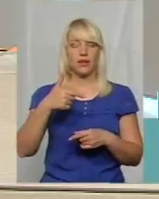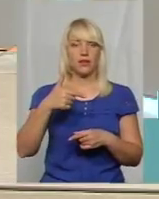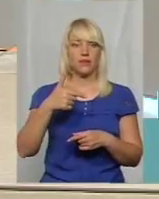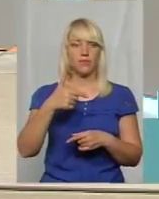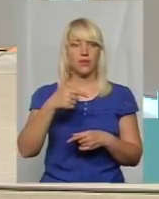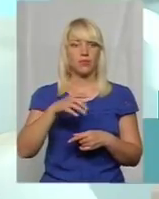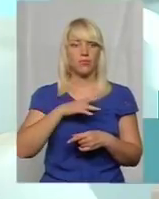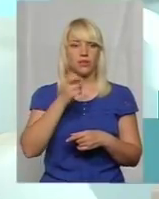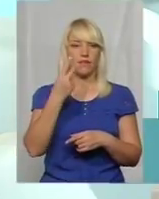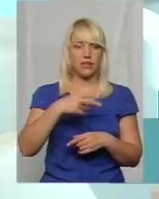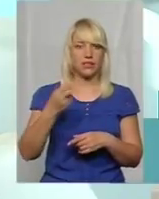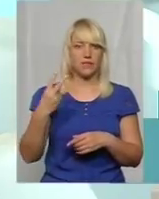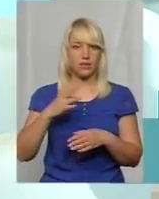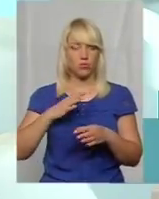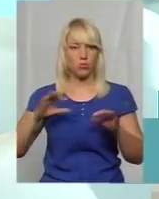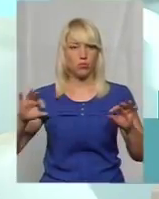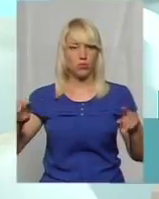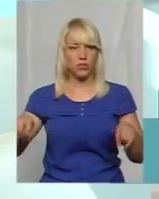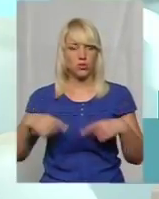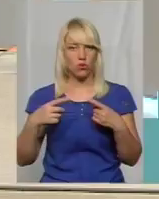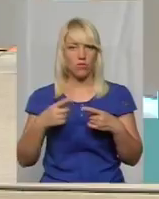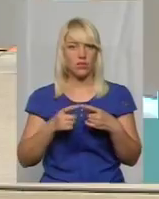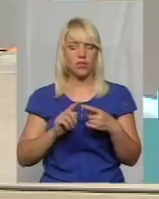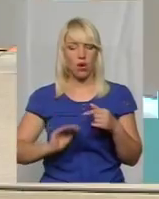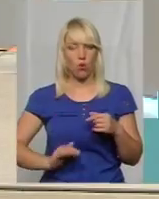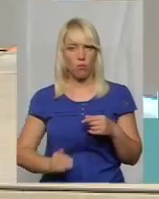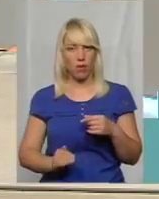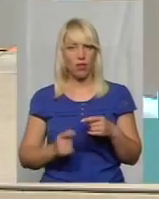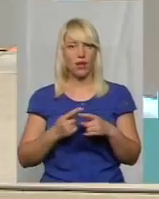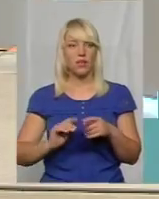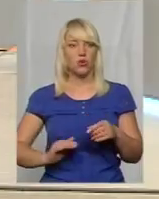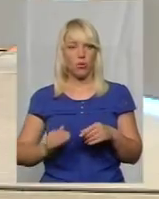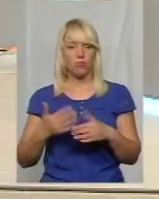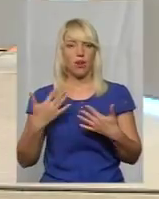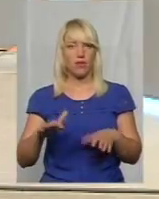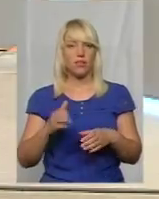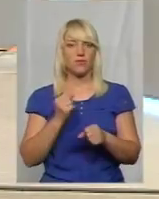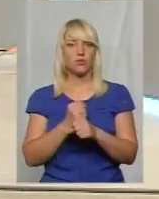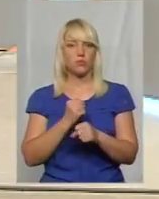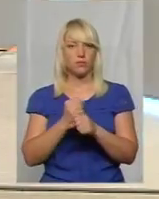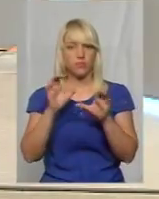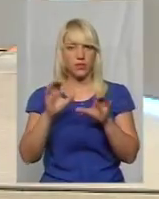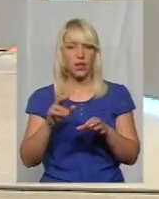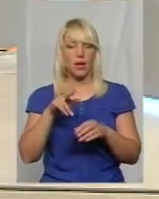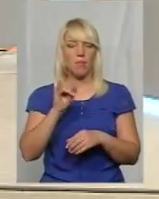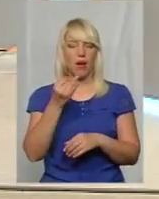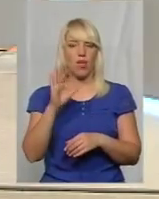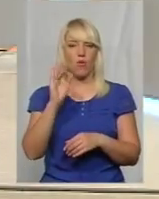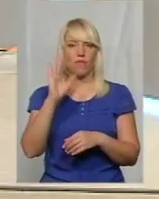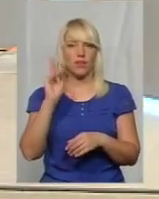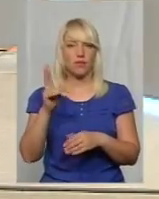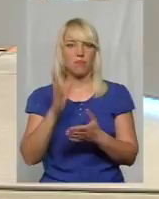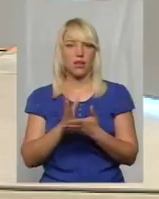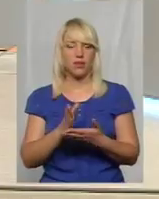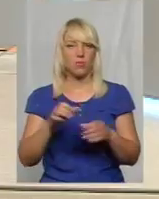яку йдеться якраз. І саме ця компанія ввела доктрину. Сьогодні пайовик має можливість